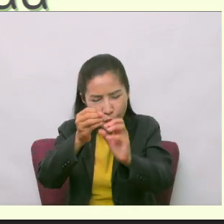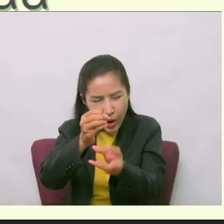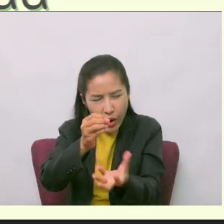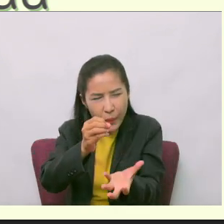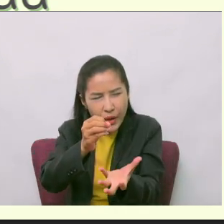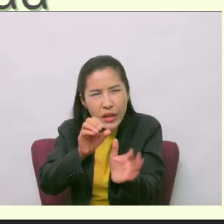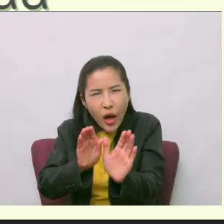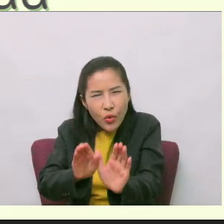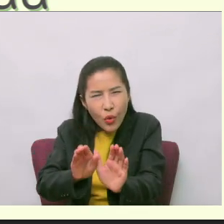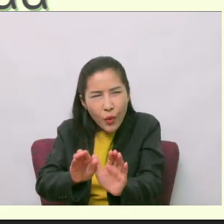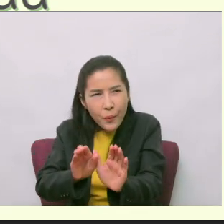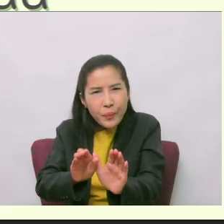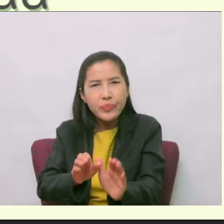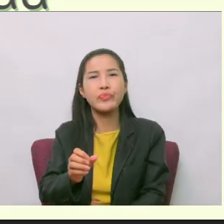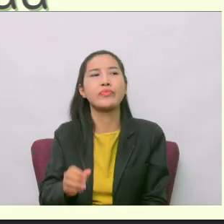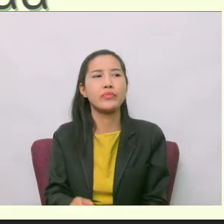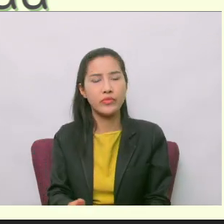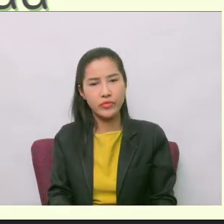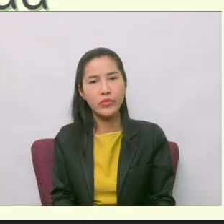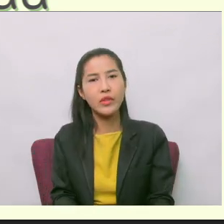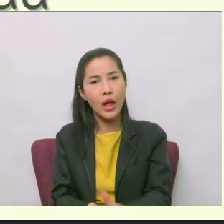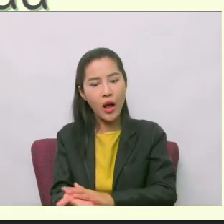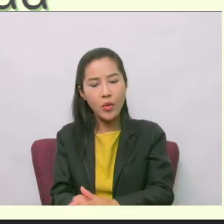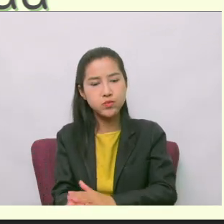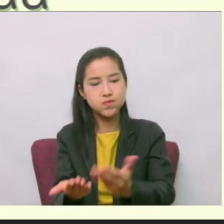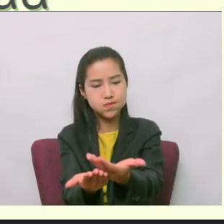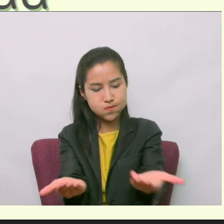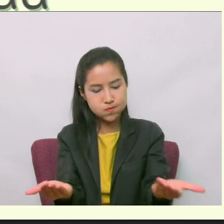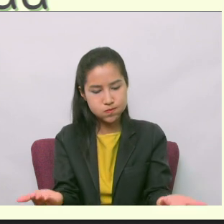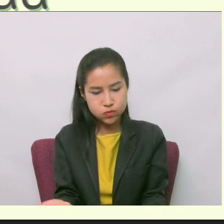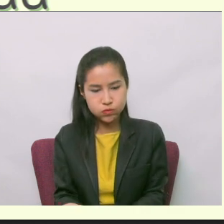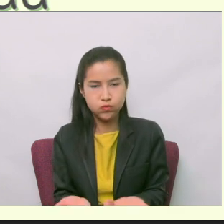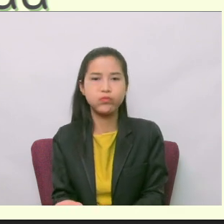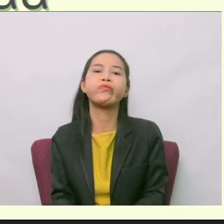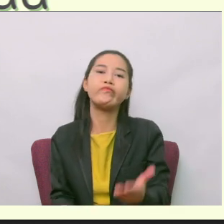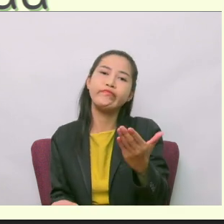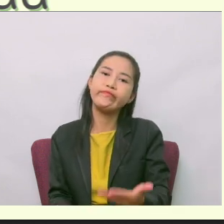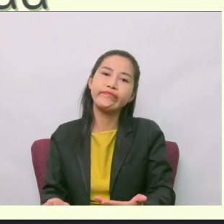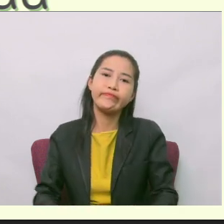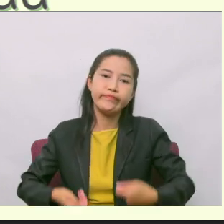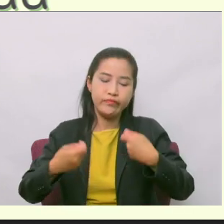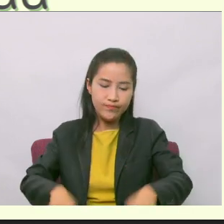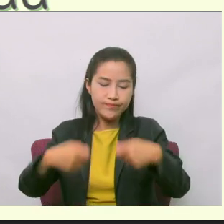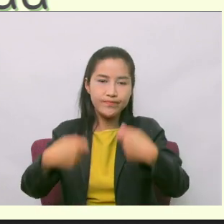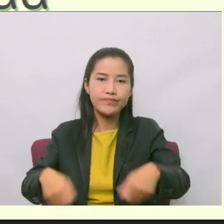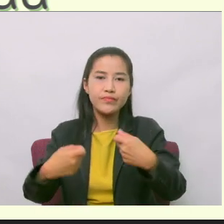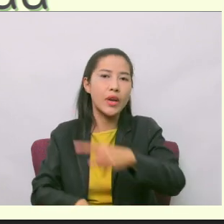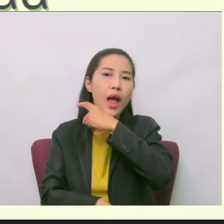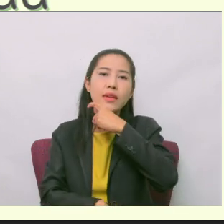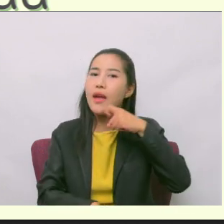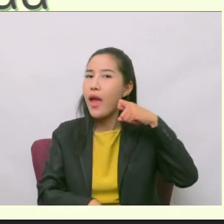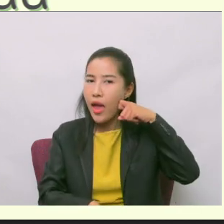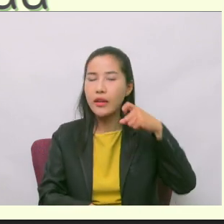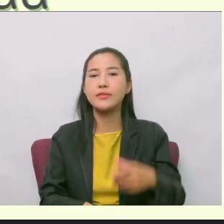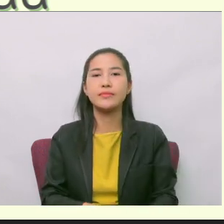จะต้องล้างทำความสะอาดให้ดีแล้วก็ผึ่งให้เสด็จน้ำนะคะถึงจะมีประสิทธิภาพมากเนาะแล้